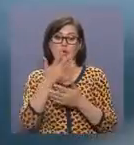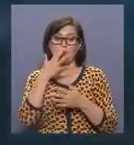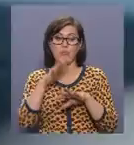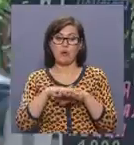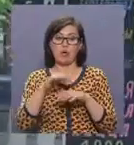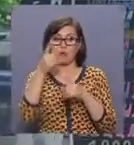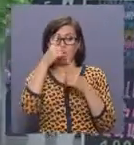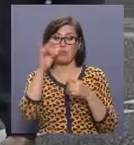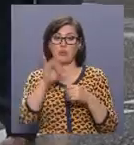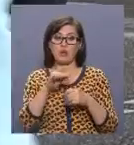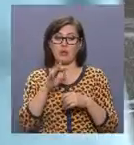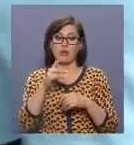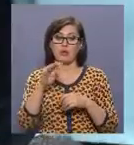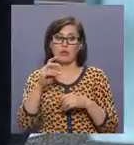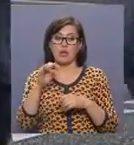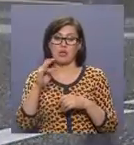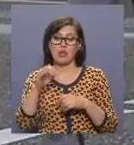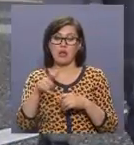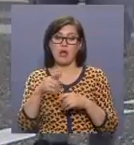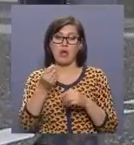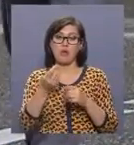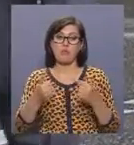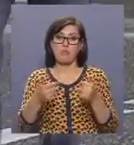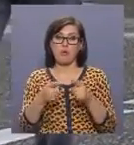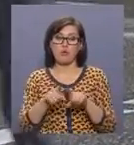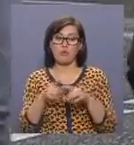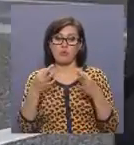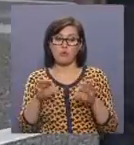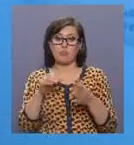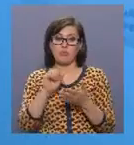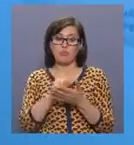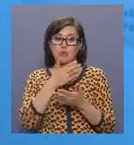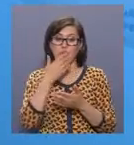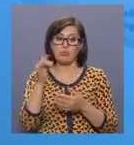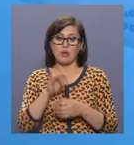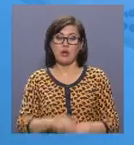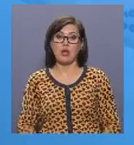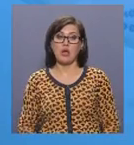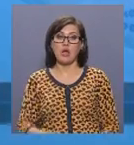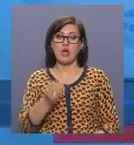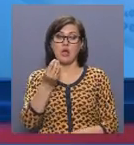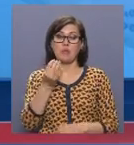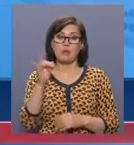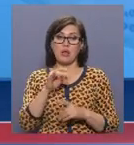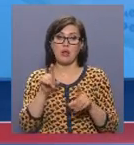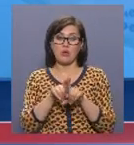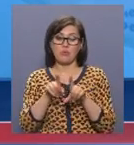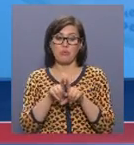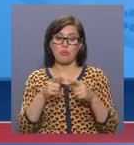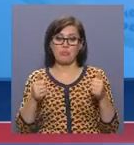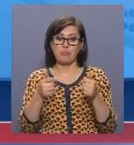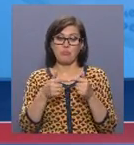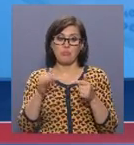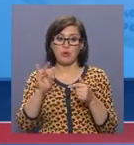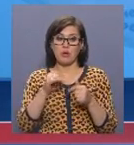банктің мәліметінше Квестра холдинг компаниясының қаржылық ұйым ретінде рұқсат қағаздары жоқ. Қаржылық ұйым ретінде және